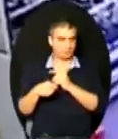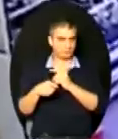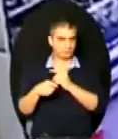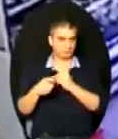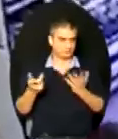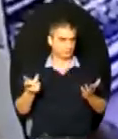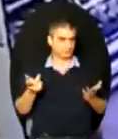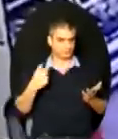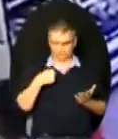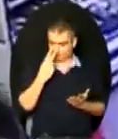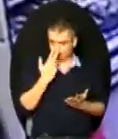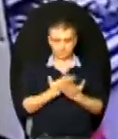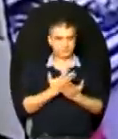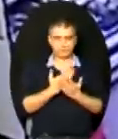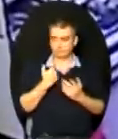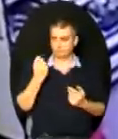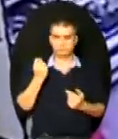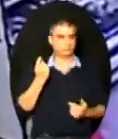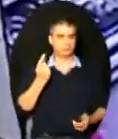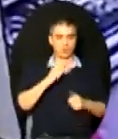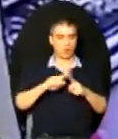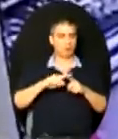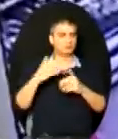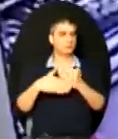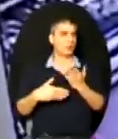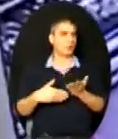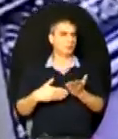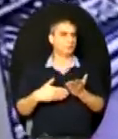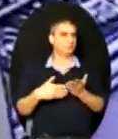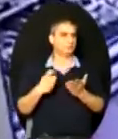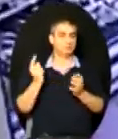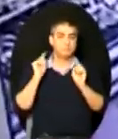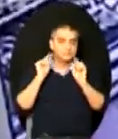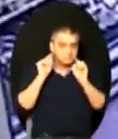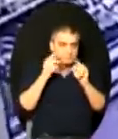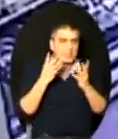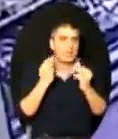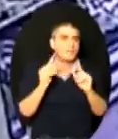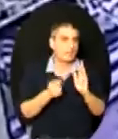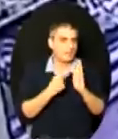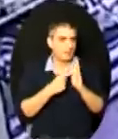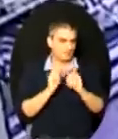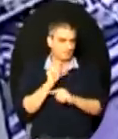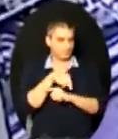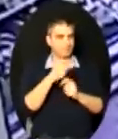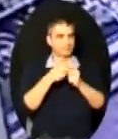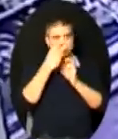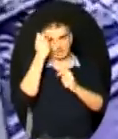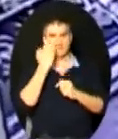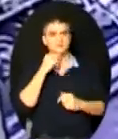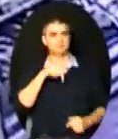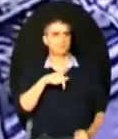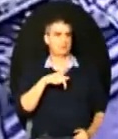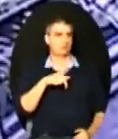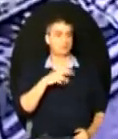שאנחנו עדים בו בחודשים האחרונים, מגיע בהרבה מקרים גם מהמגזר